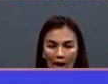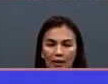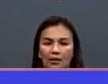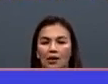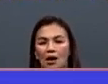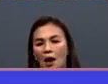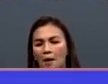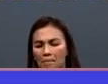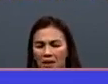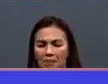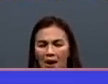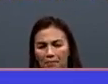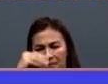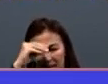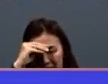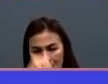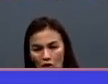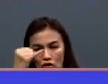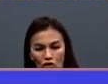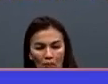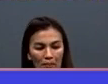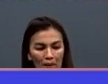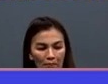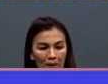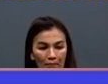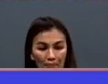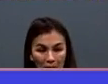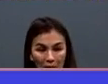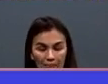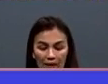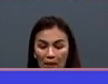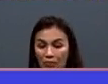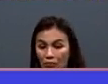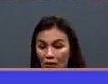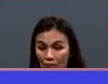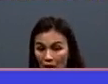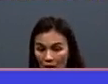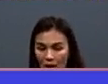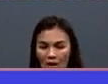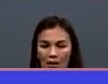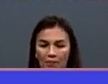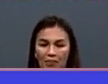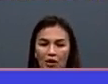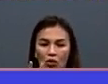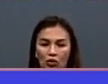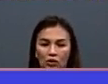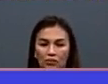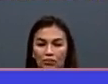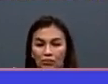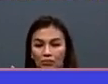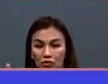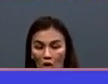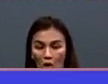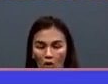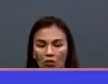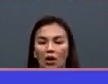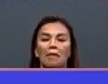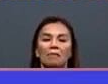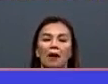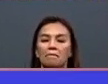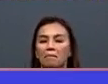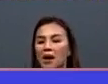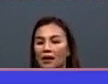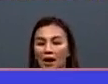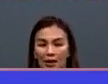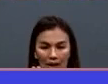พัฒนาและเพิ่มทักษะของคนที่เรามักจะพูดอัสกิลรีสกิลเนี่ยแหละค่ะก็เตรียมความพร้อมไว้เรียบร้อยเลยนะคะ